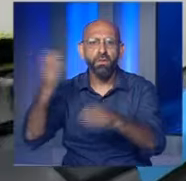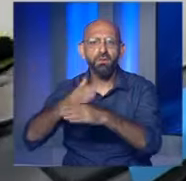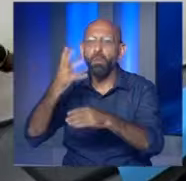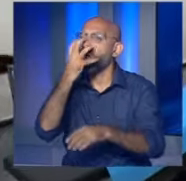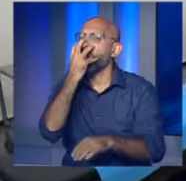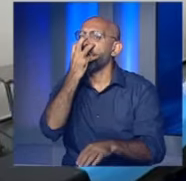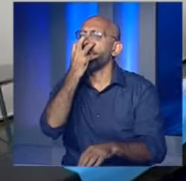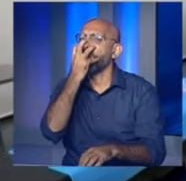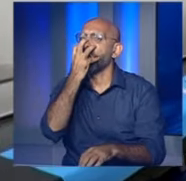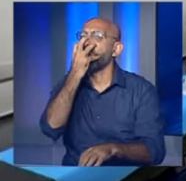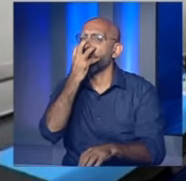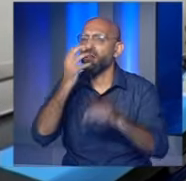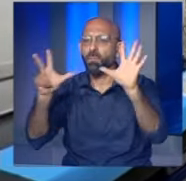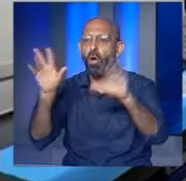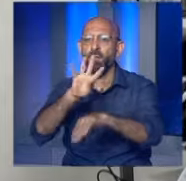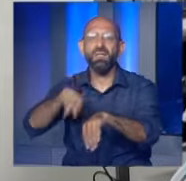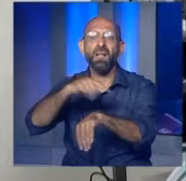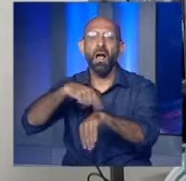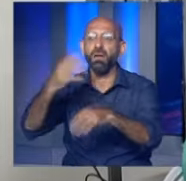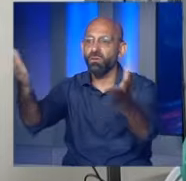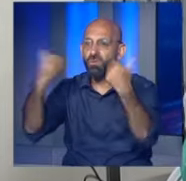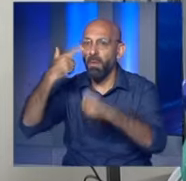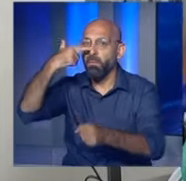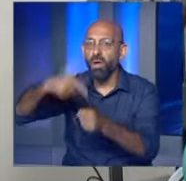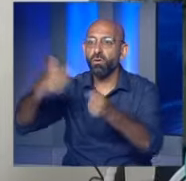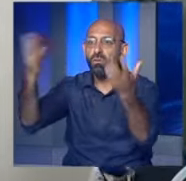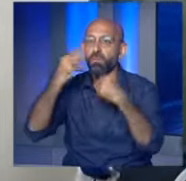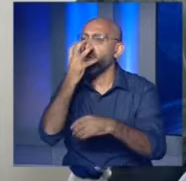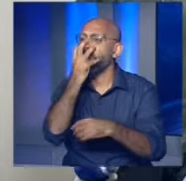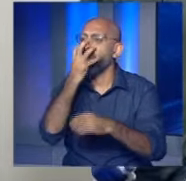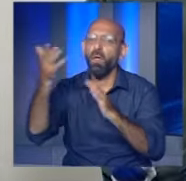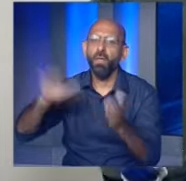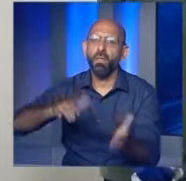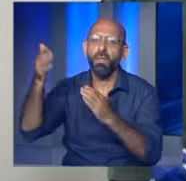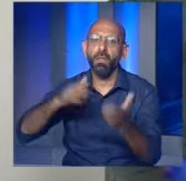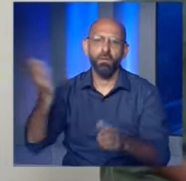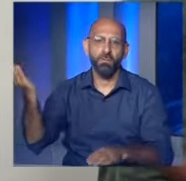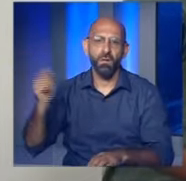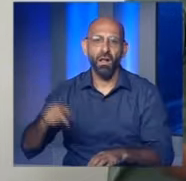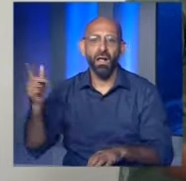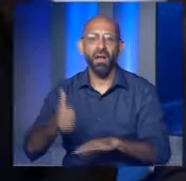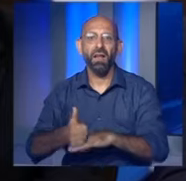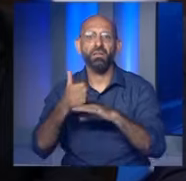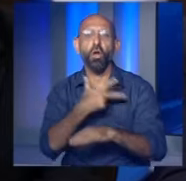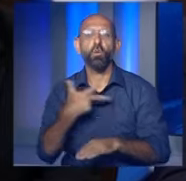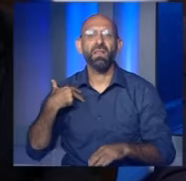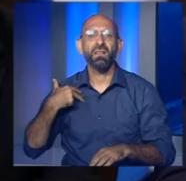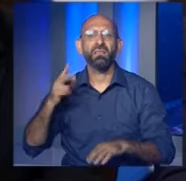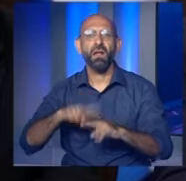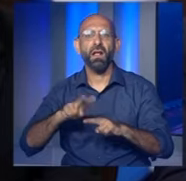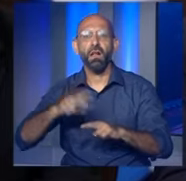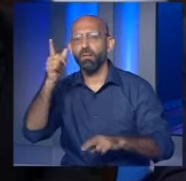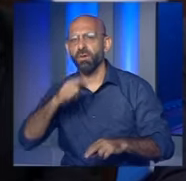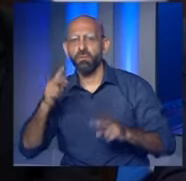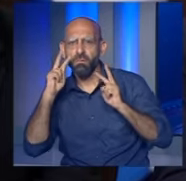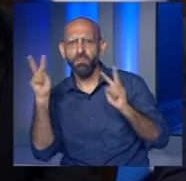توفر الوقود الكافي سيؤدي الى توقف محطات الاكسجين الضروريه للمصابين خلال 48 ساعه رئيس الوزراء الاسرائيلي